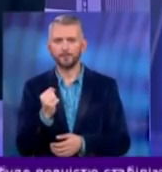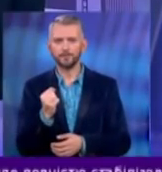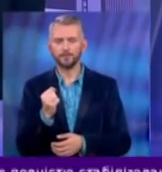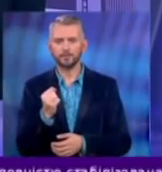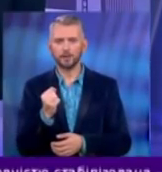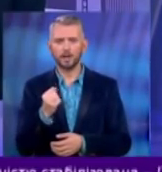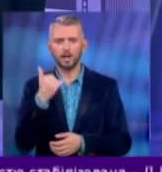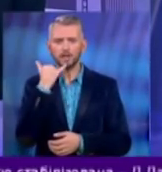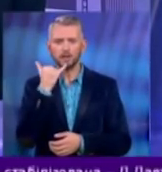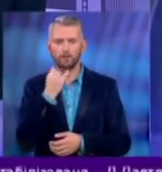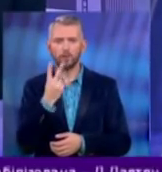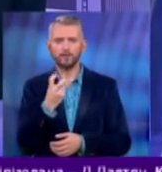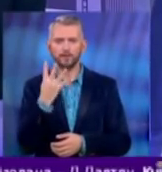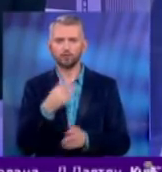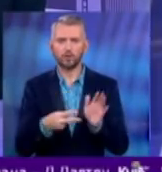телефон